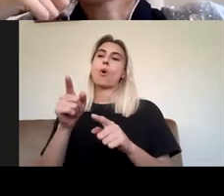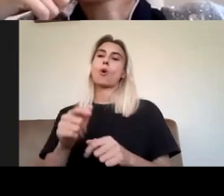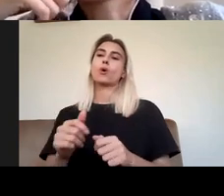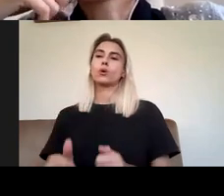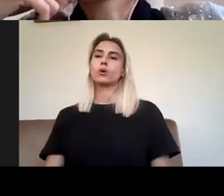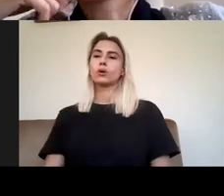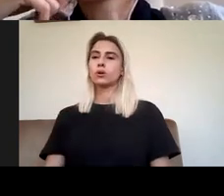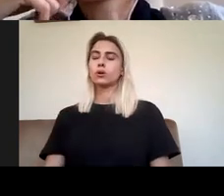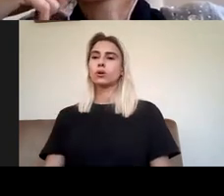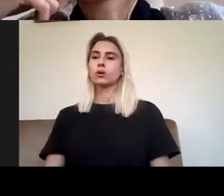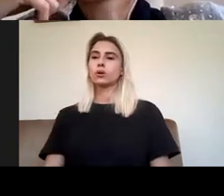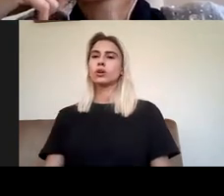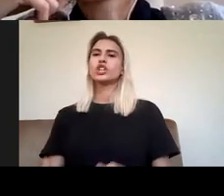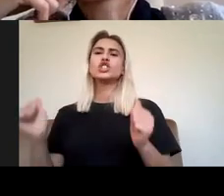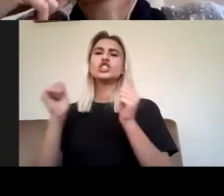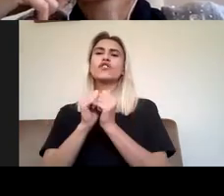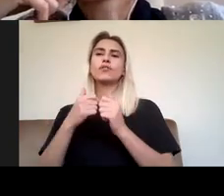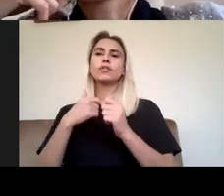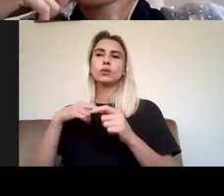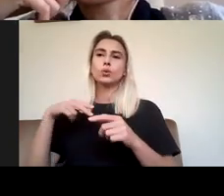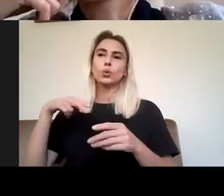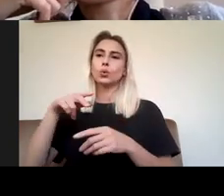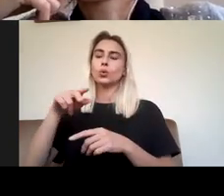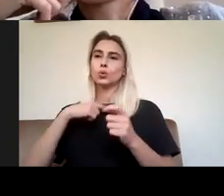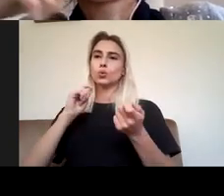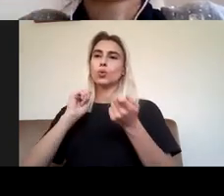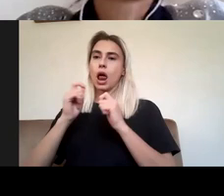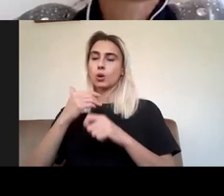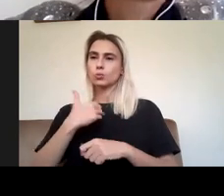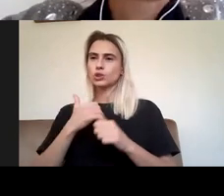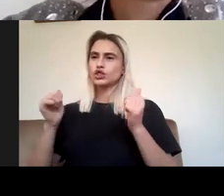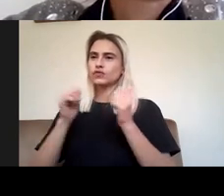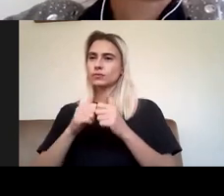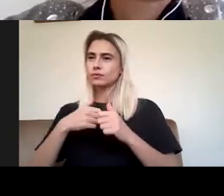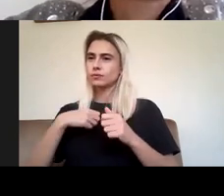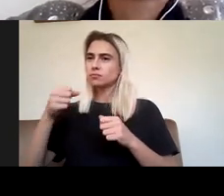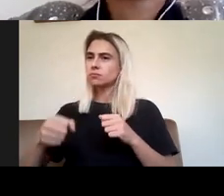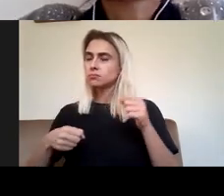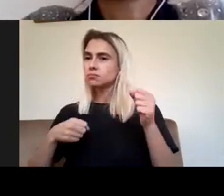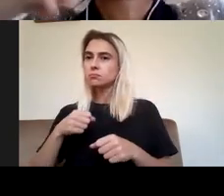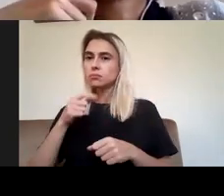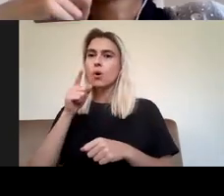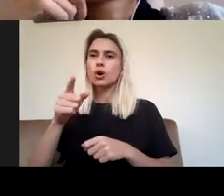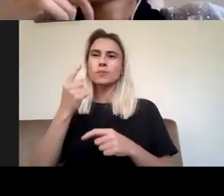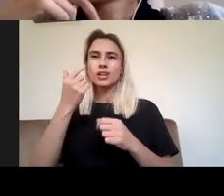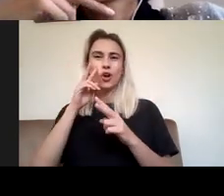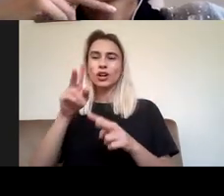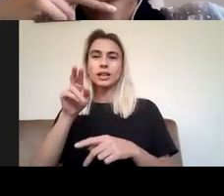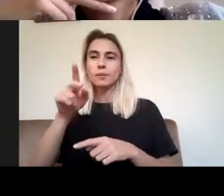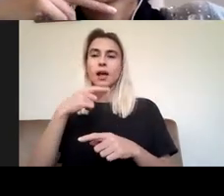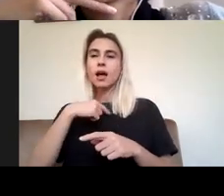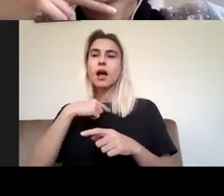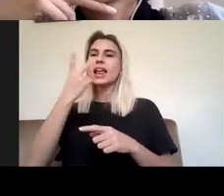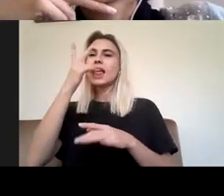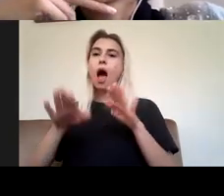ben. Bu benim en büyük problemimdir. Böyle kaygan zeminlerde az önce gösterdiğiniz resimde göründüğü gibi. Evet. Ben iki adım